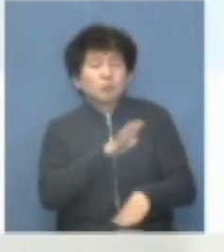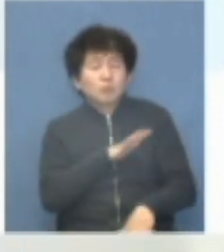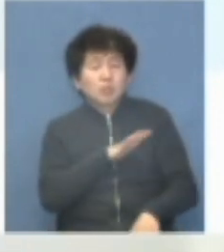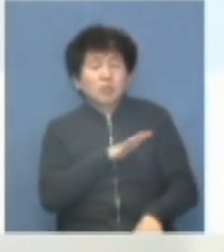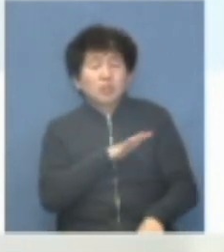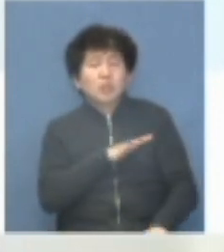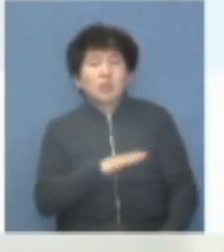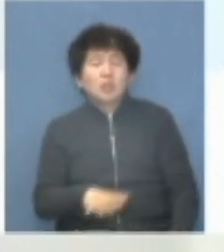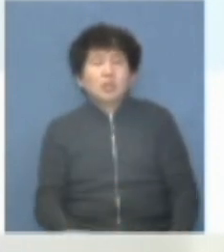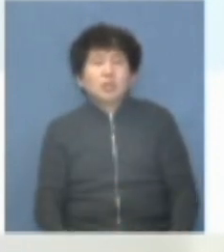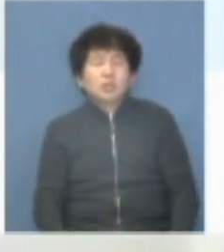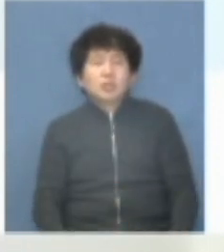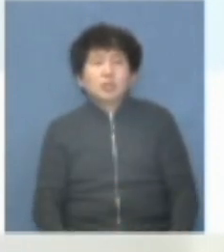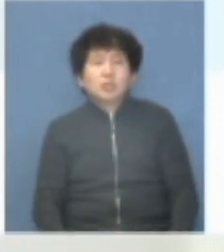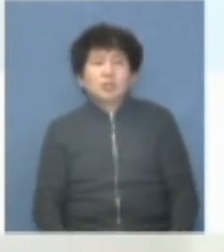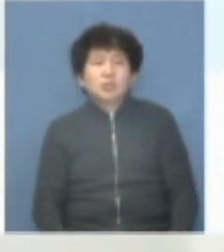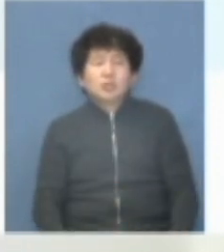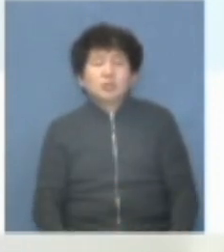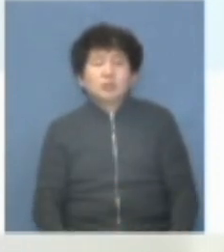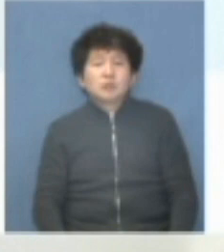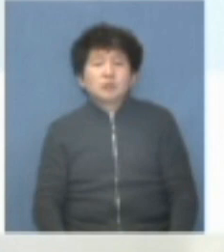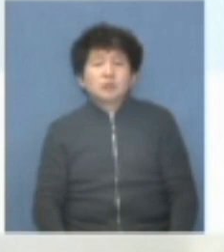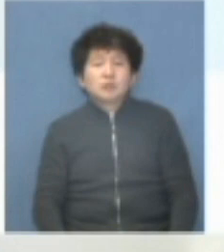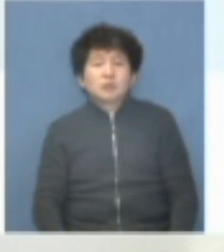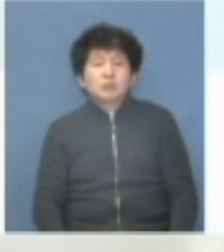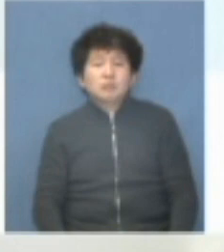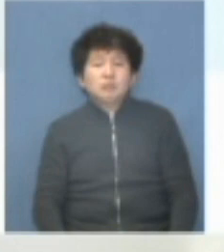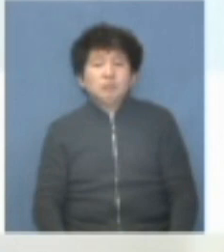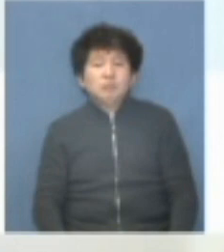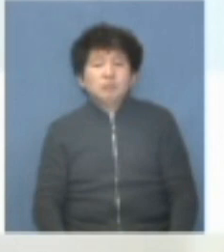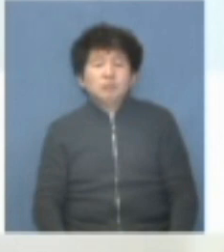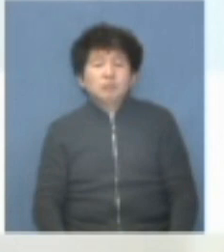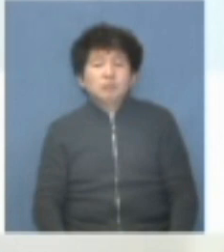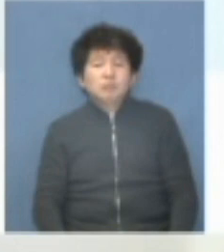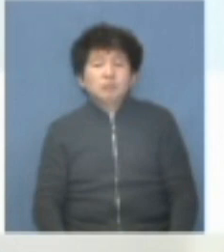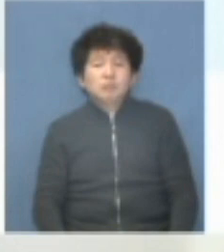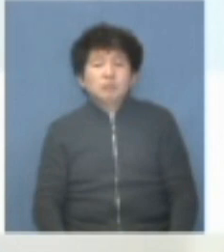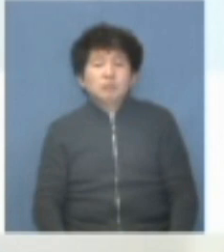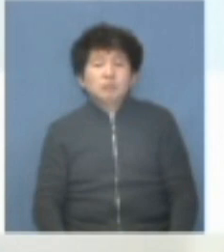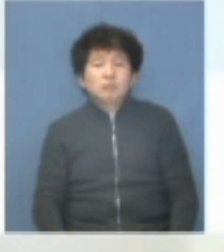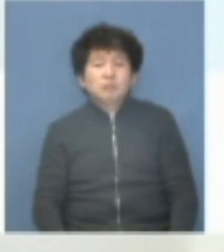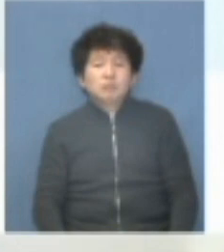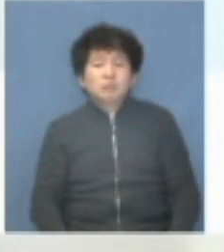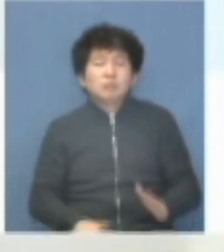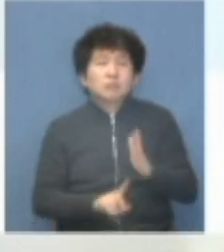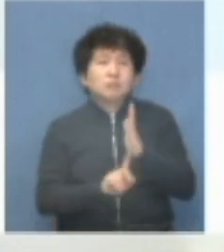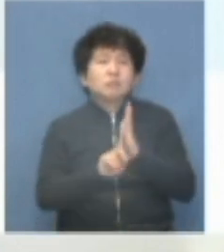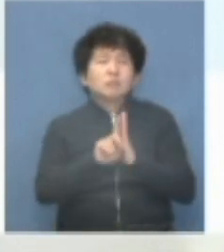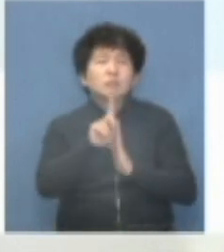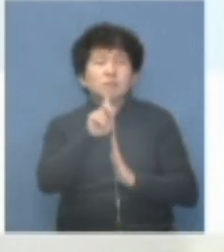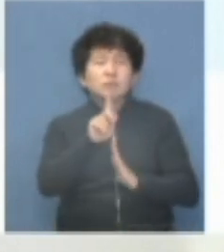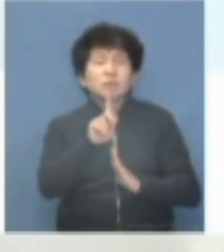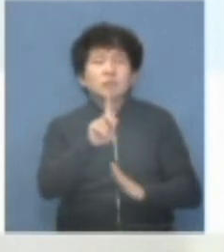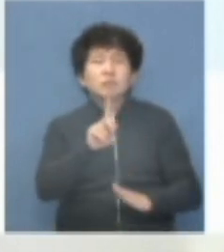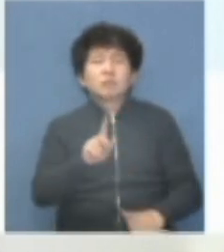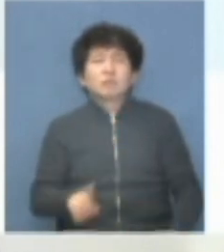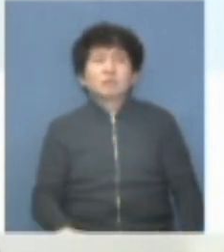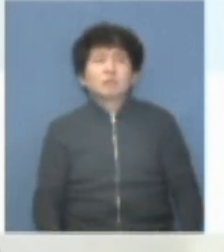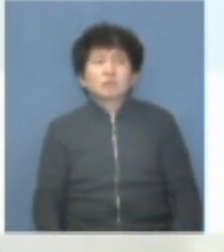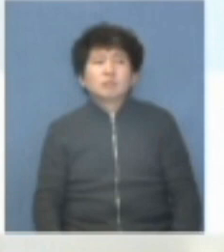менде осы ұйымдастырып жатқан шараға көңілім толып жатыр, өйткені басталғаннан кірген сәтінен